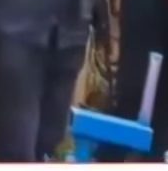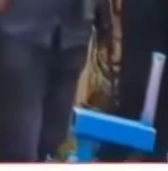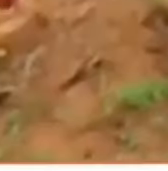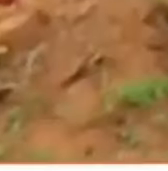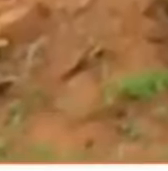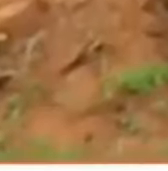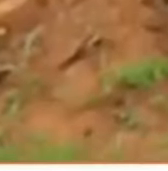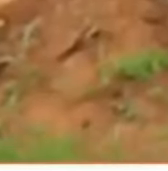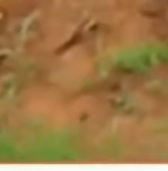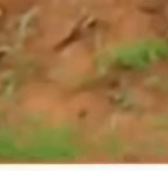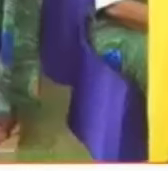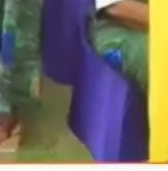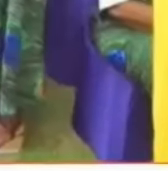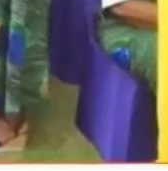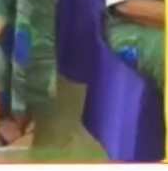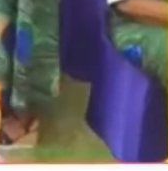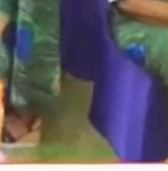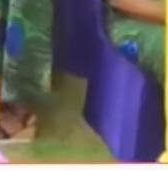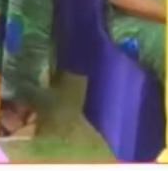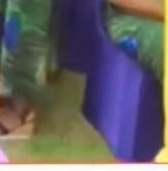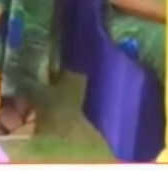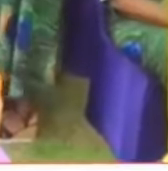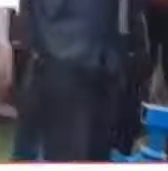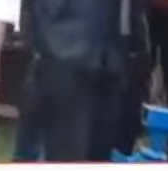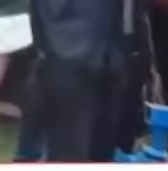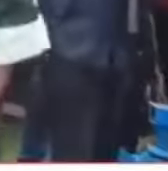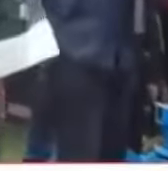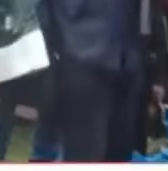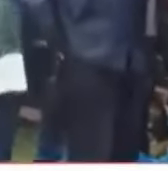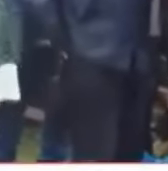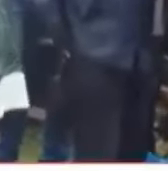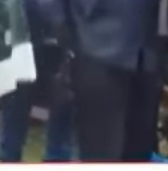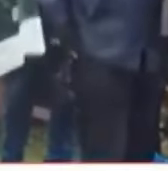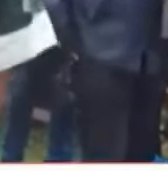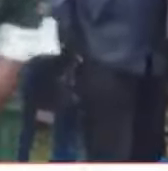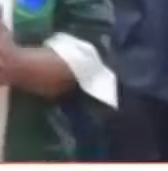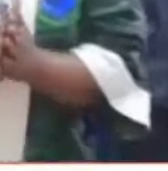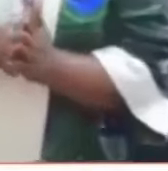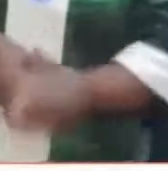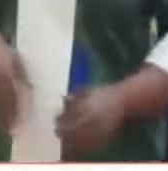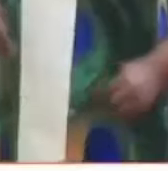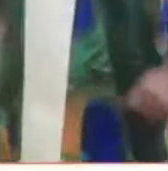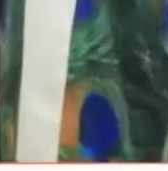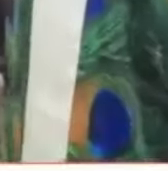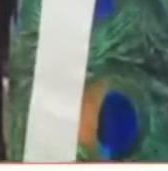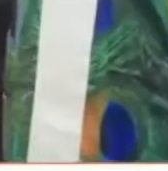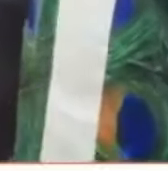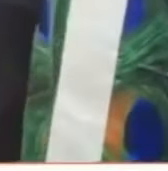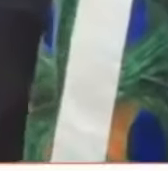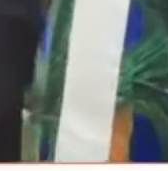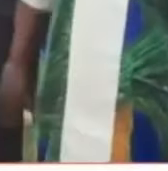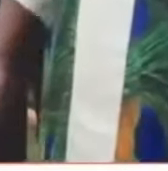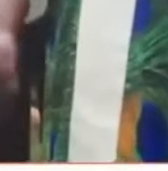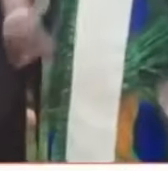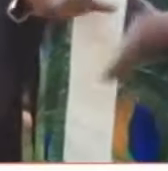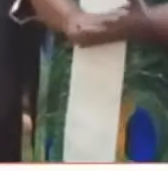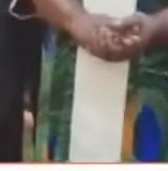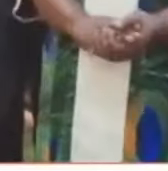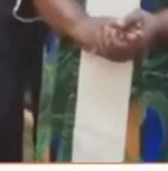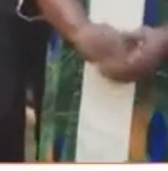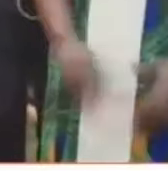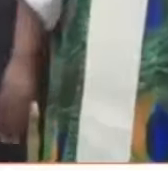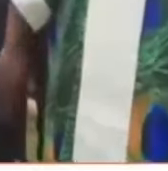Maama nedda. Asuubiza okubakwasizaako. For me, I support individual people. Yes.